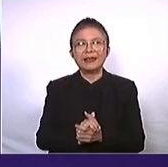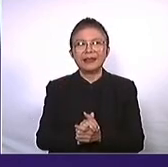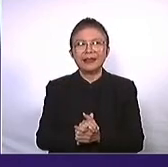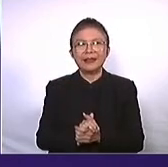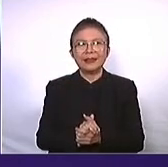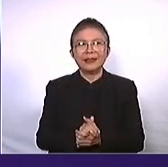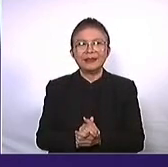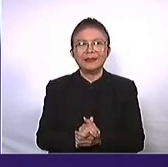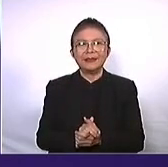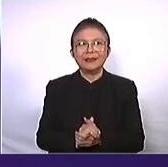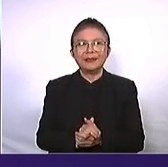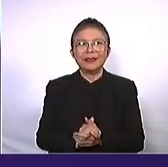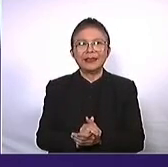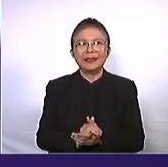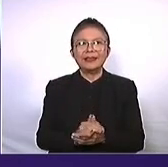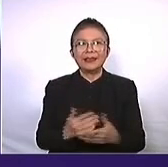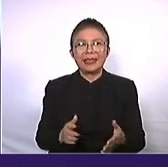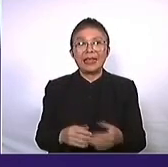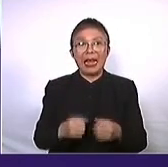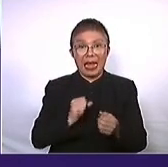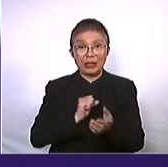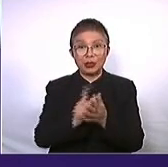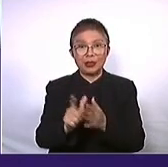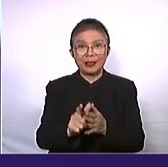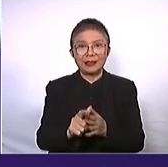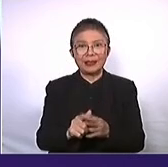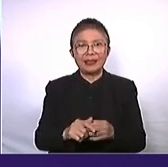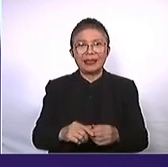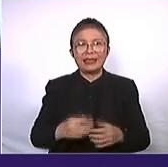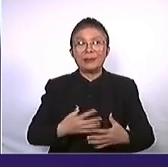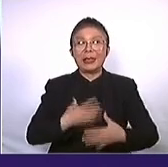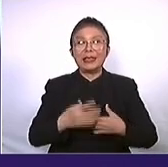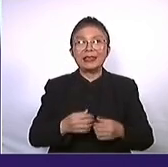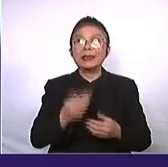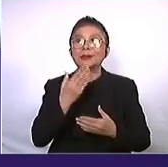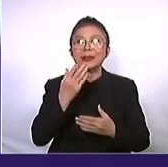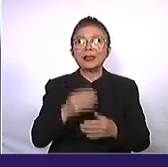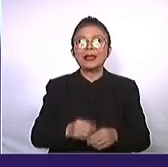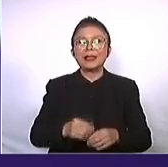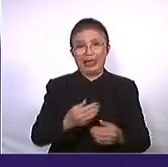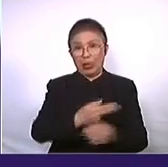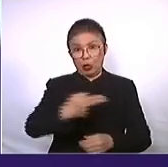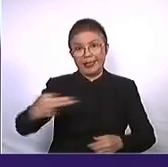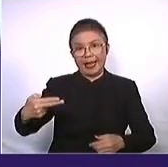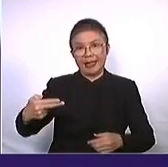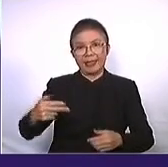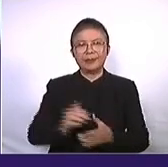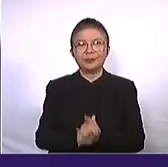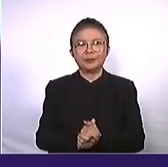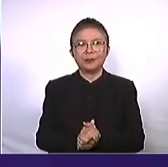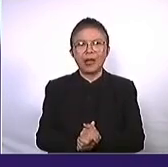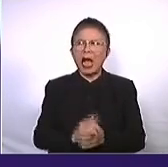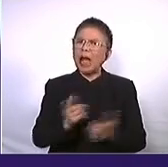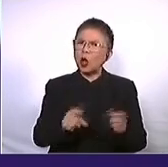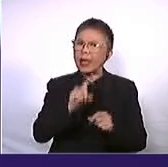2023 ini. Dan sesudah ini kita lanjutkan pengabdian kita kepada Ibu Pertiwi. Ada yang